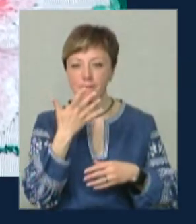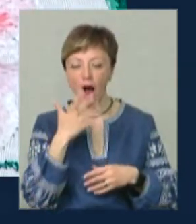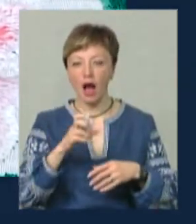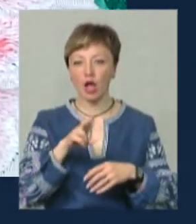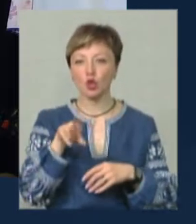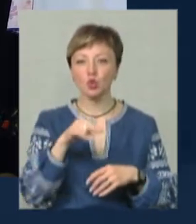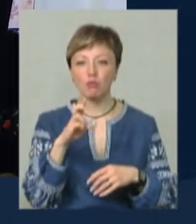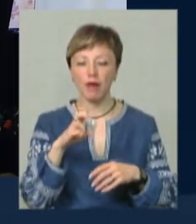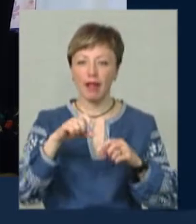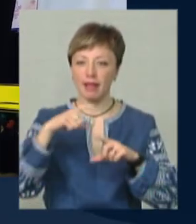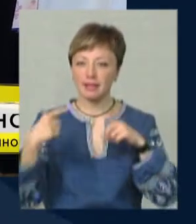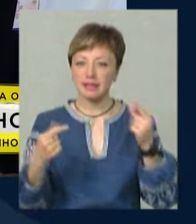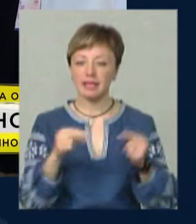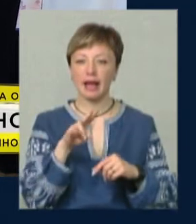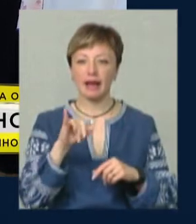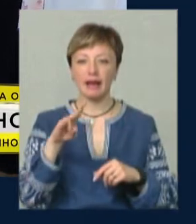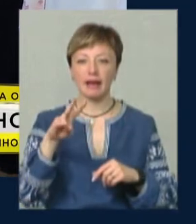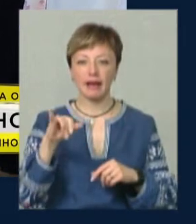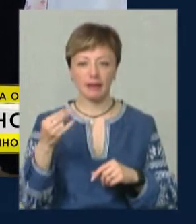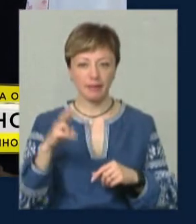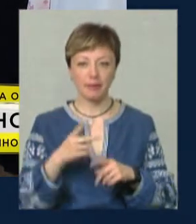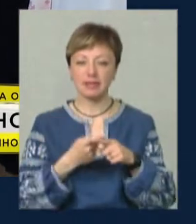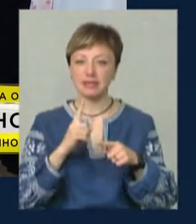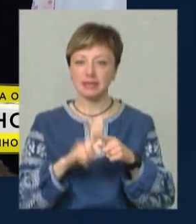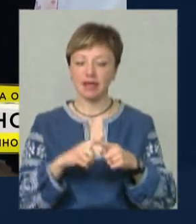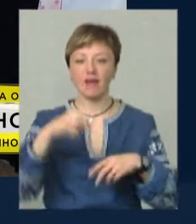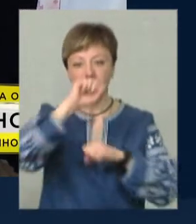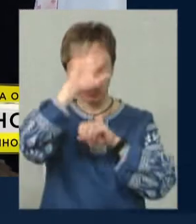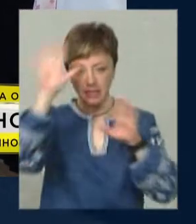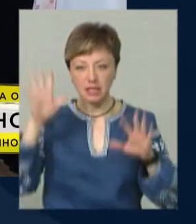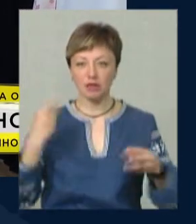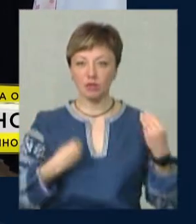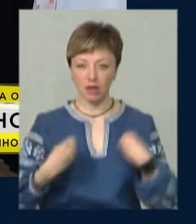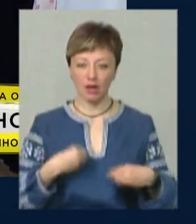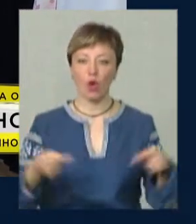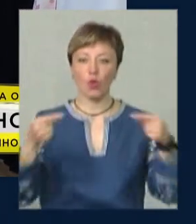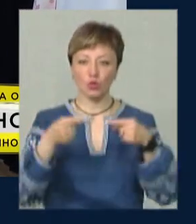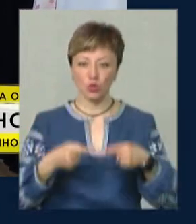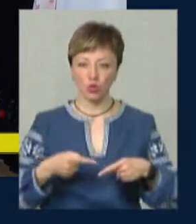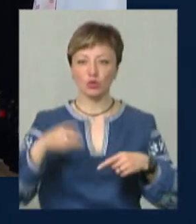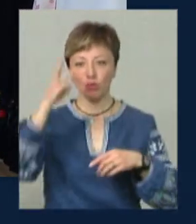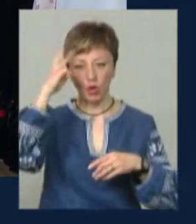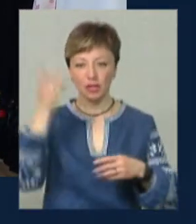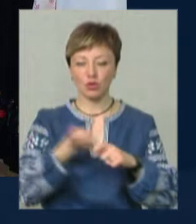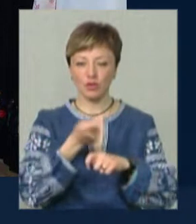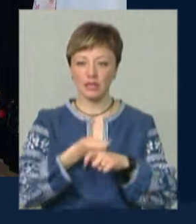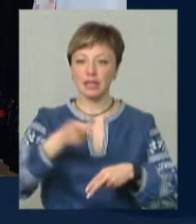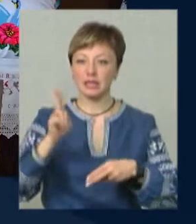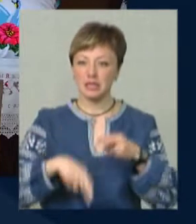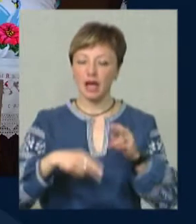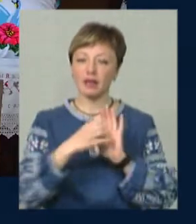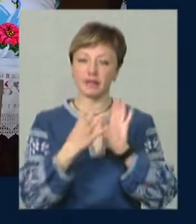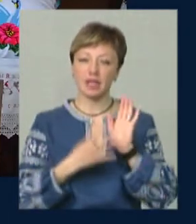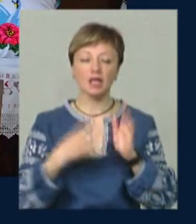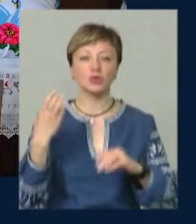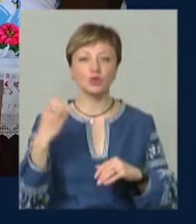листя, лілеї. Це весільне вбрання, це дійсно ототожнення з подільською вишивкою, навіть кінця